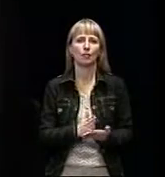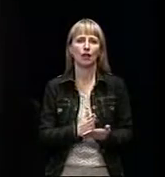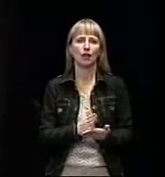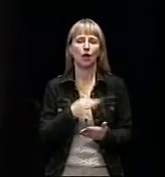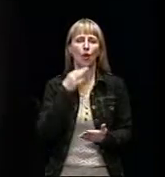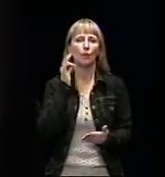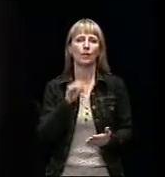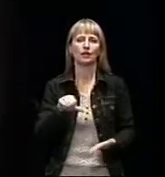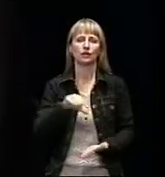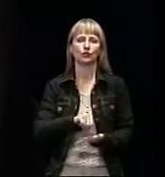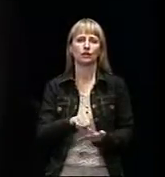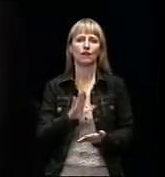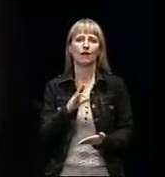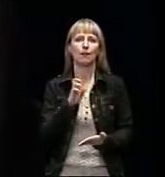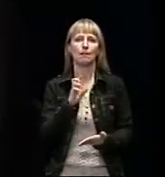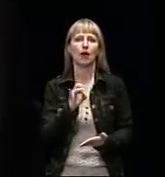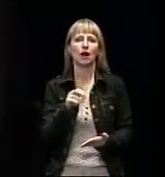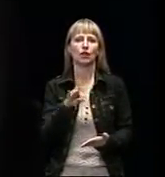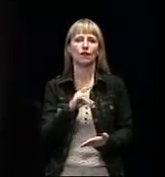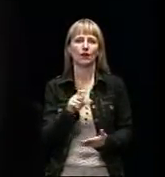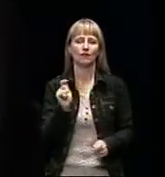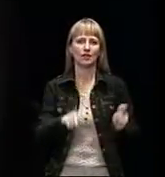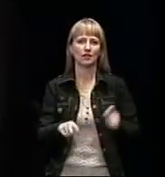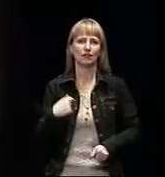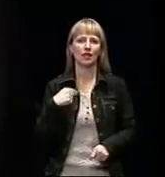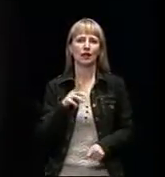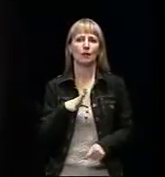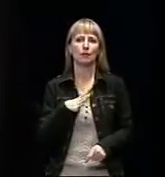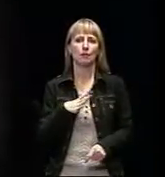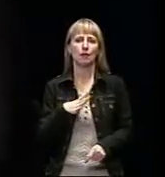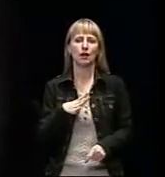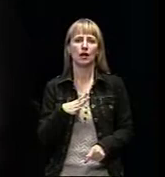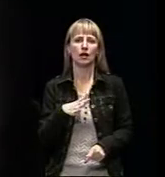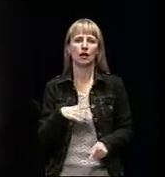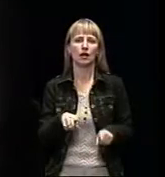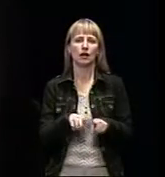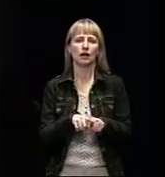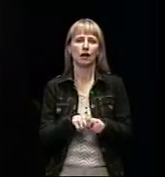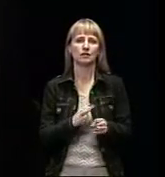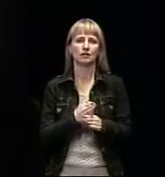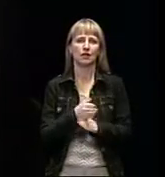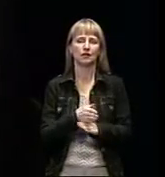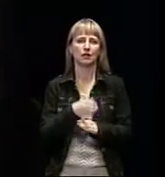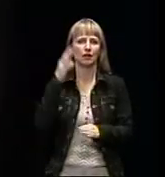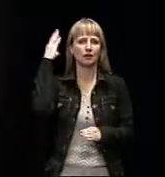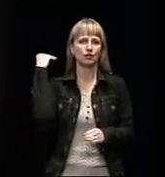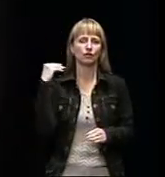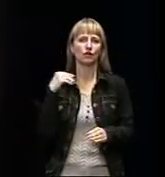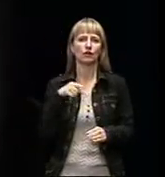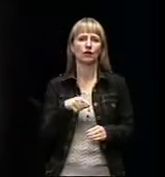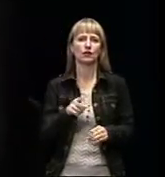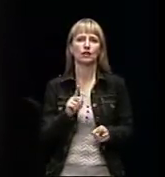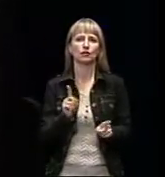участия в бардовских фестивалях, я там был как засланный казачок. такой. Вот они кривились. Ну, потом мы,